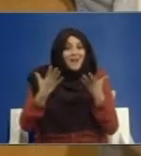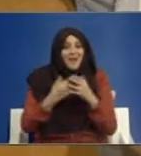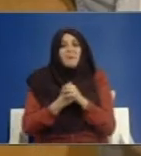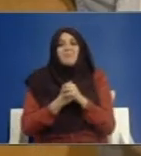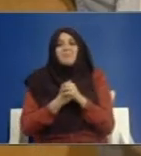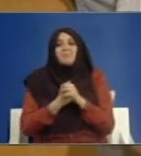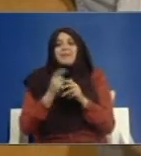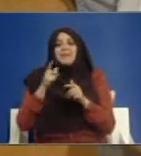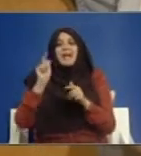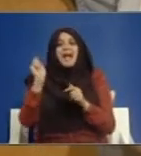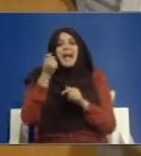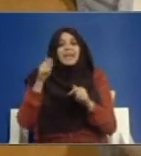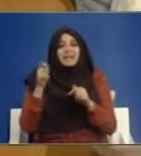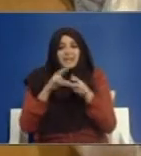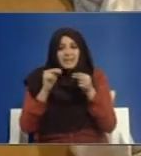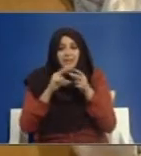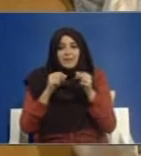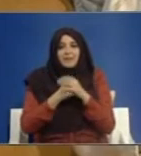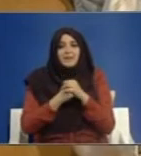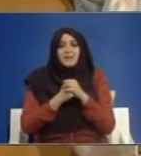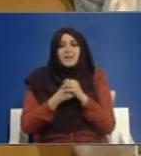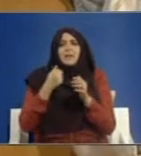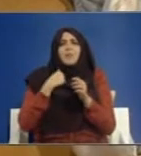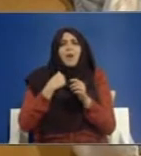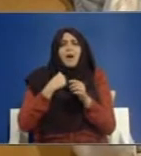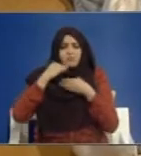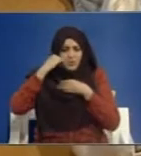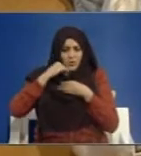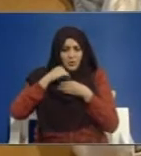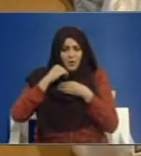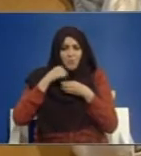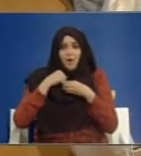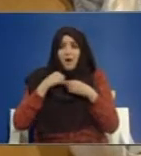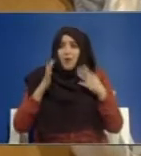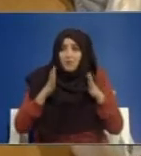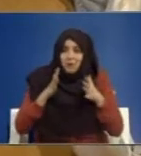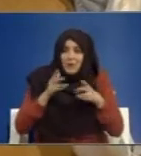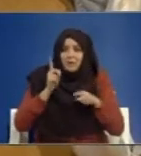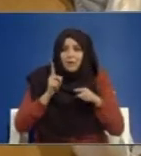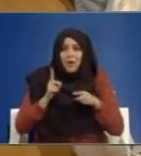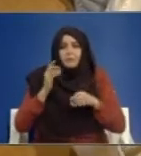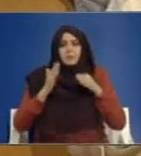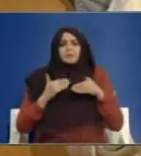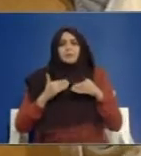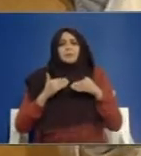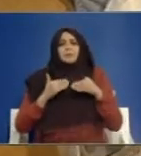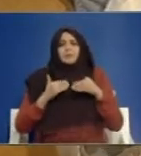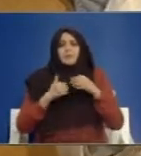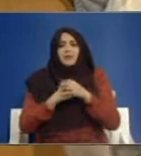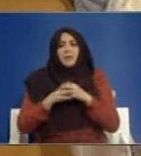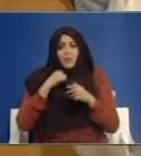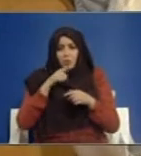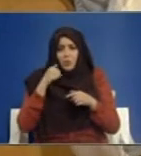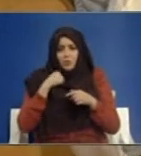وجهه رضي الله عنه قال: إن لنفسي إقبالا وإدبارا. أيوة. النفس مرات تحس اللي